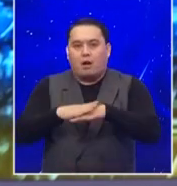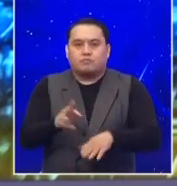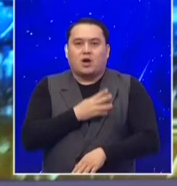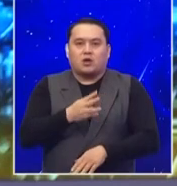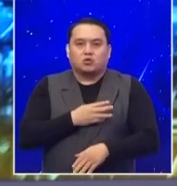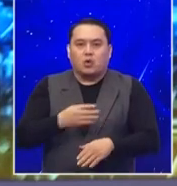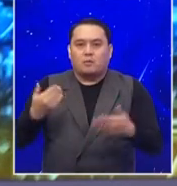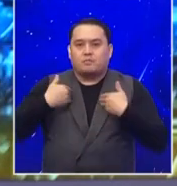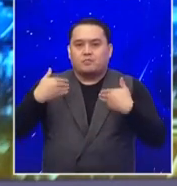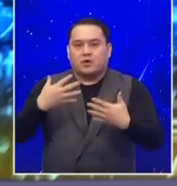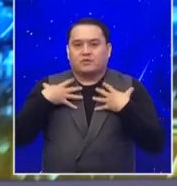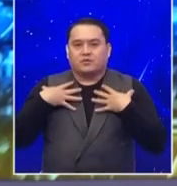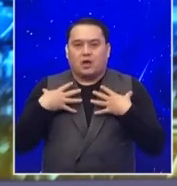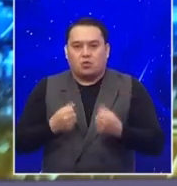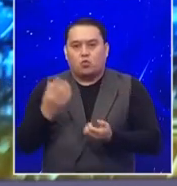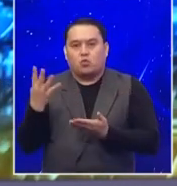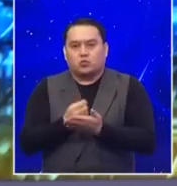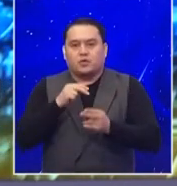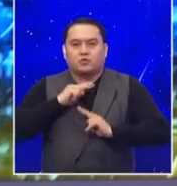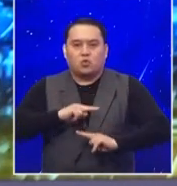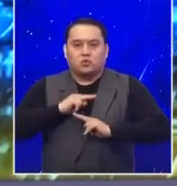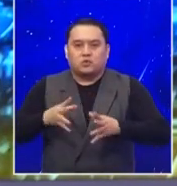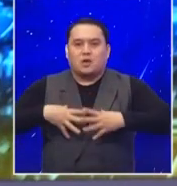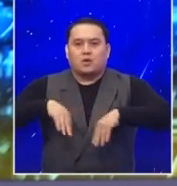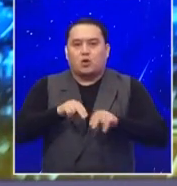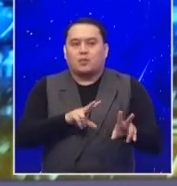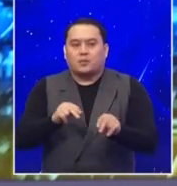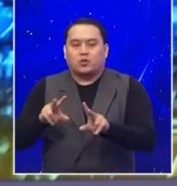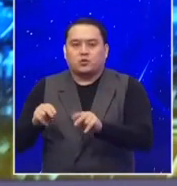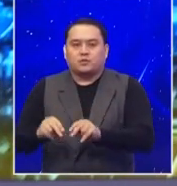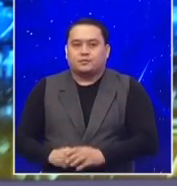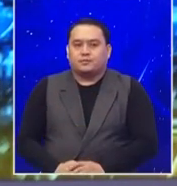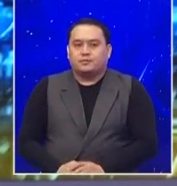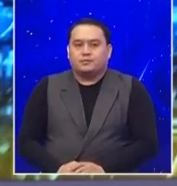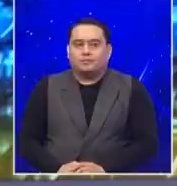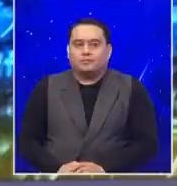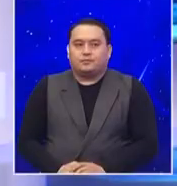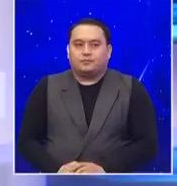пожелал юбиляру крепкого здоровья, успехов в труде и семейного благополучия.